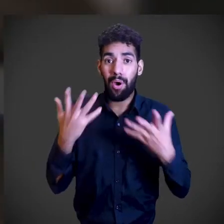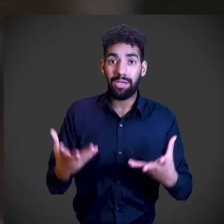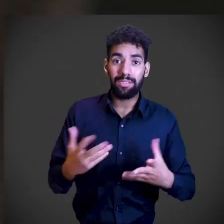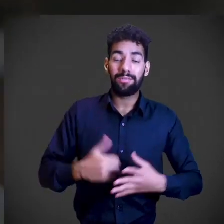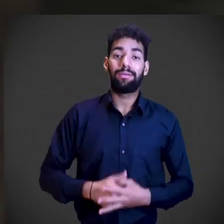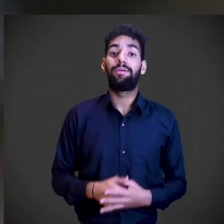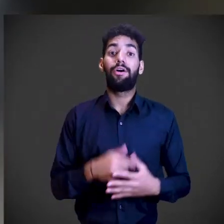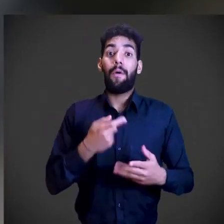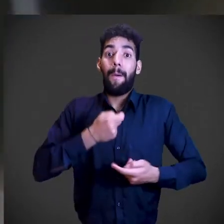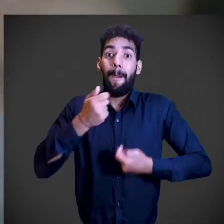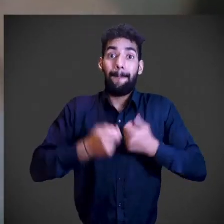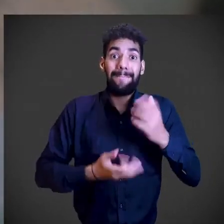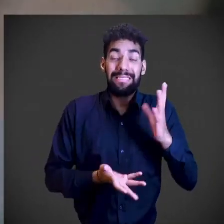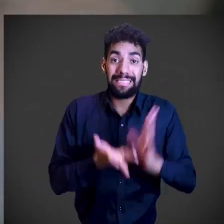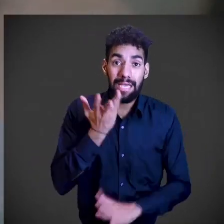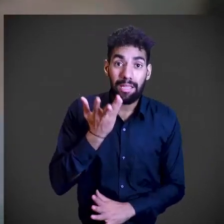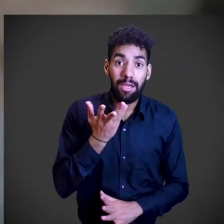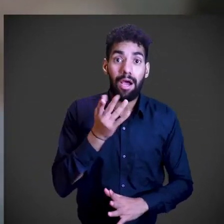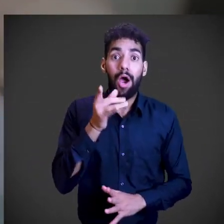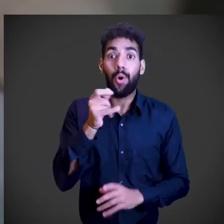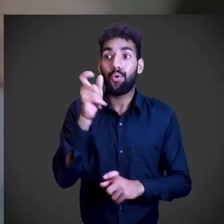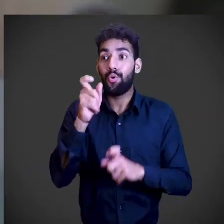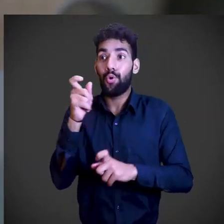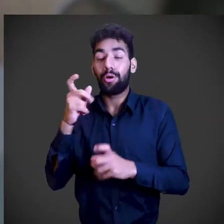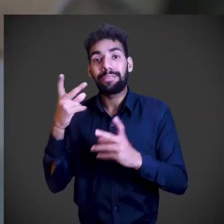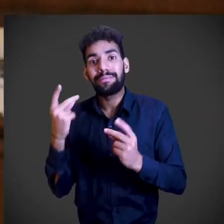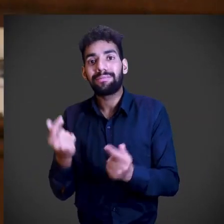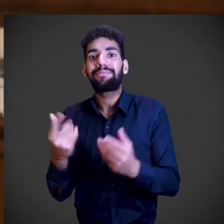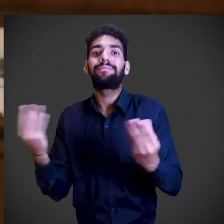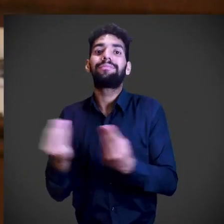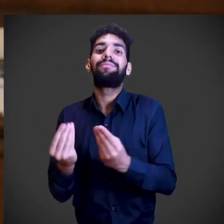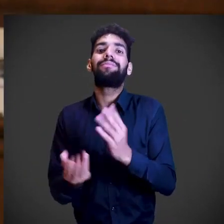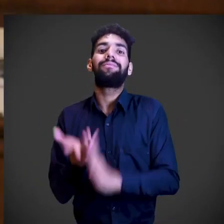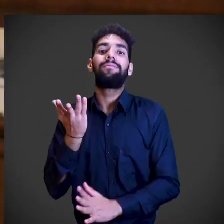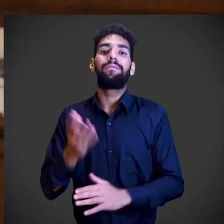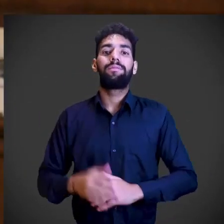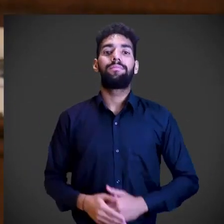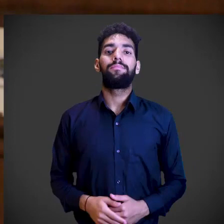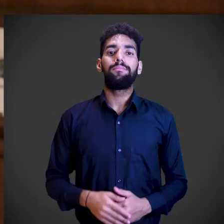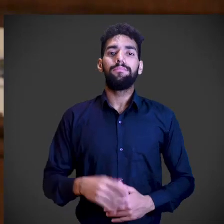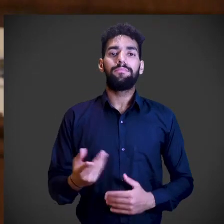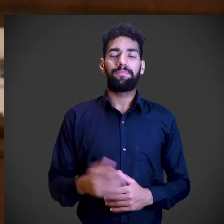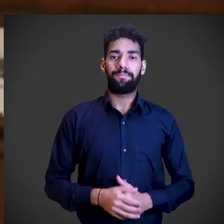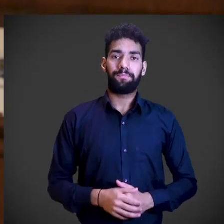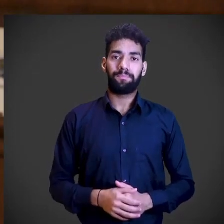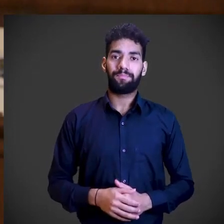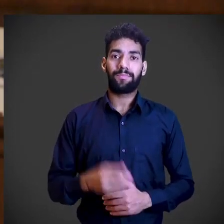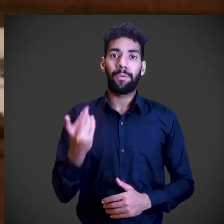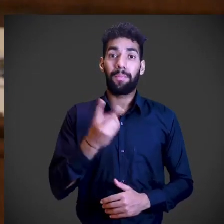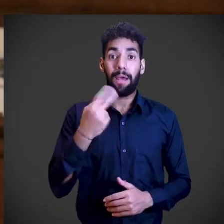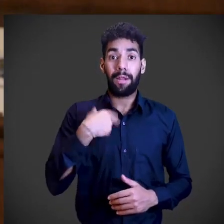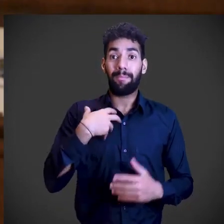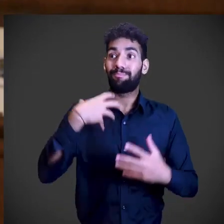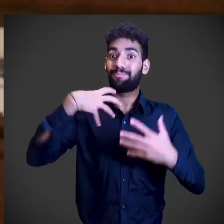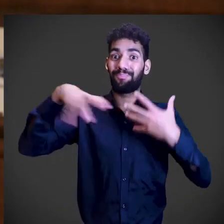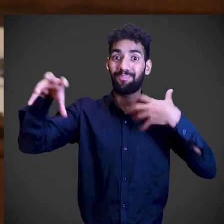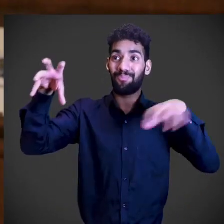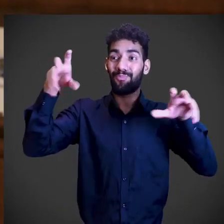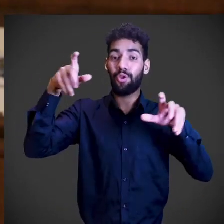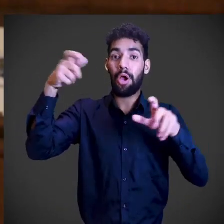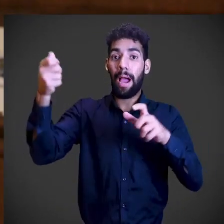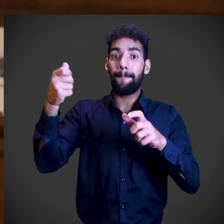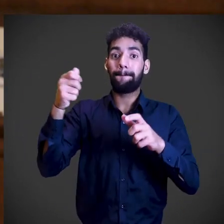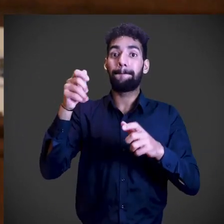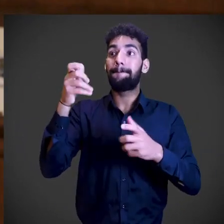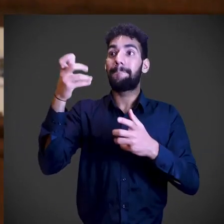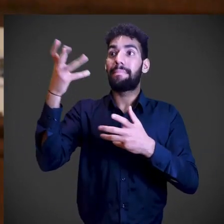मैन्युफैक्चर ज़्यादा होंगे पाकिस्तान में, उतनी तादाद में लोगों को सहूलियात ज़्यादा होंगी। फ्री ट्रेड का मतलब है कि हम दूसरे मुल्कों से कारोबार कर